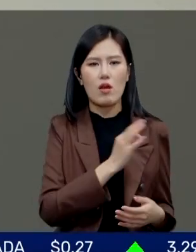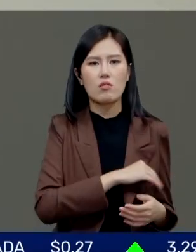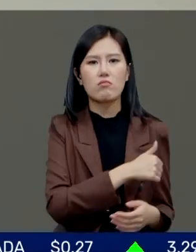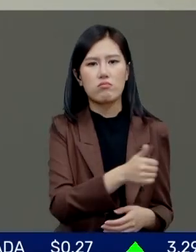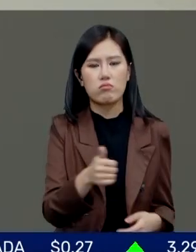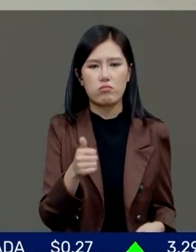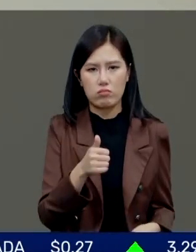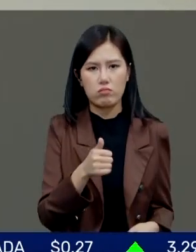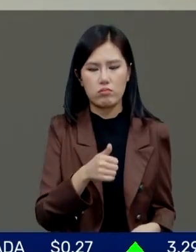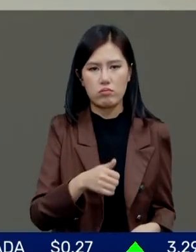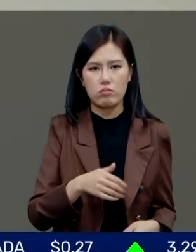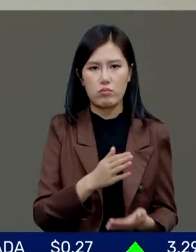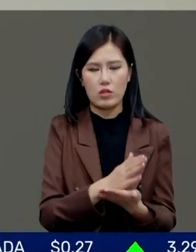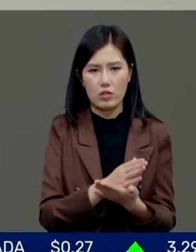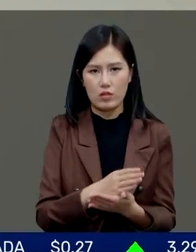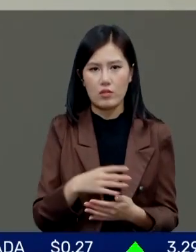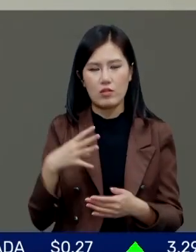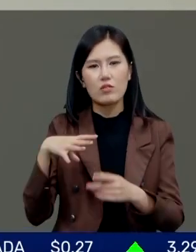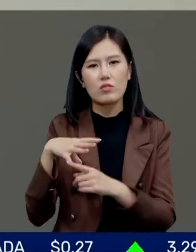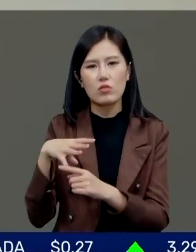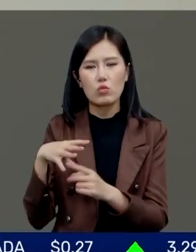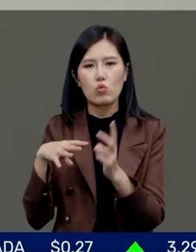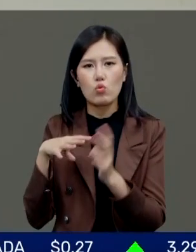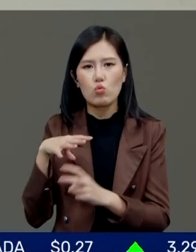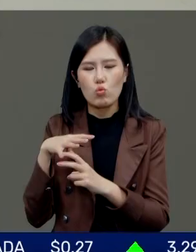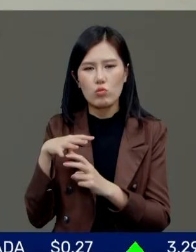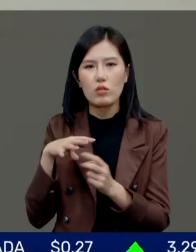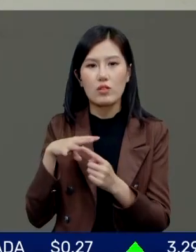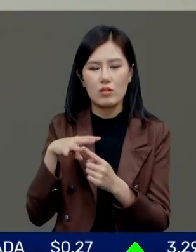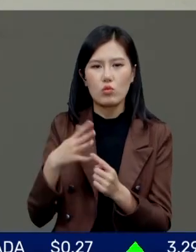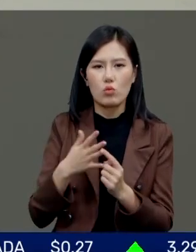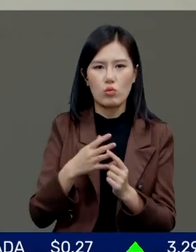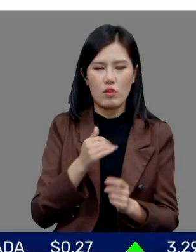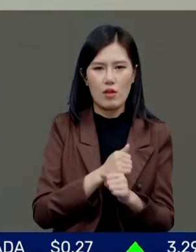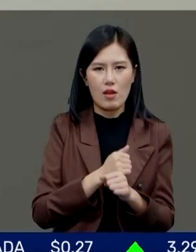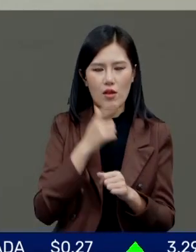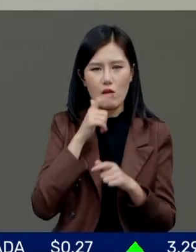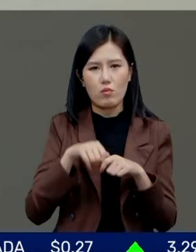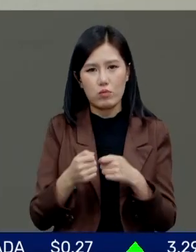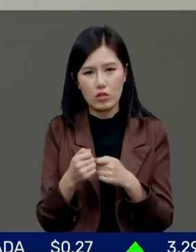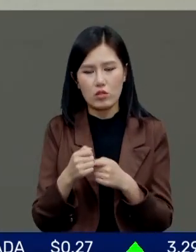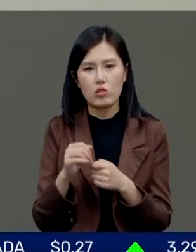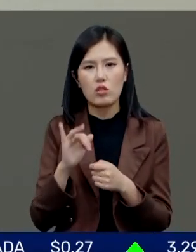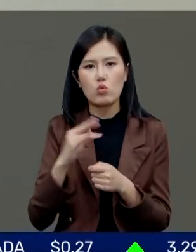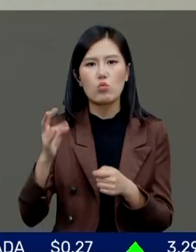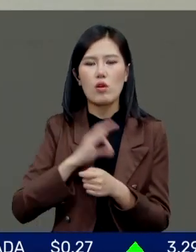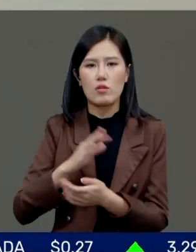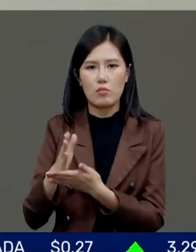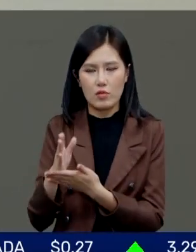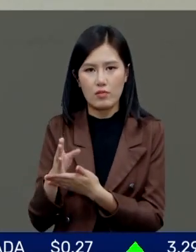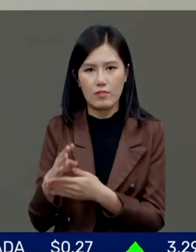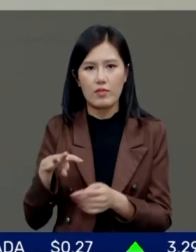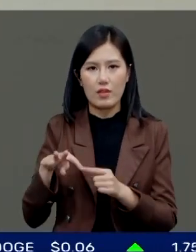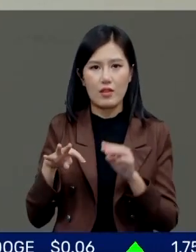ба алдагдалгүй ажилладаг. За тэтгэврийн даатгалын сан маань бол улсын төсвөс татаас авдаг. Улсын төсвөс мөнгөний олгох ёстой. Яг тэгвэл